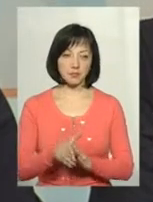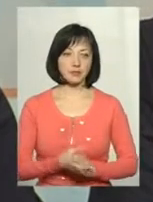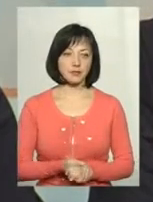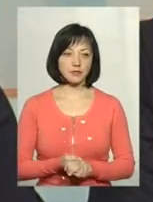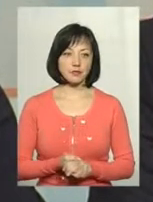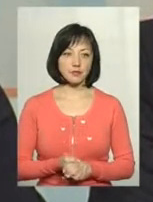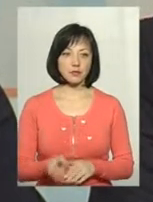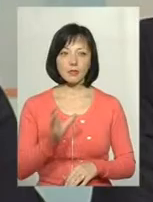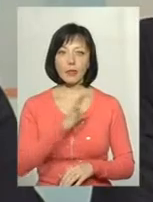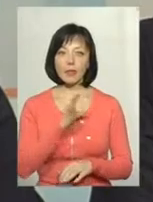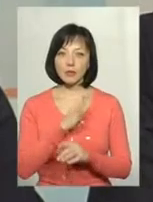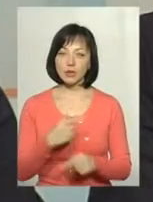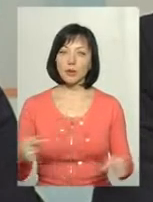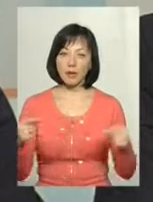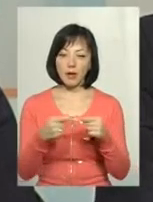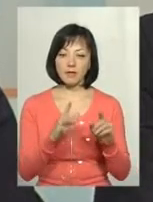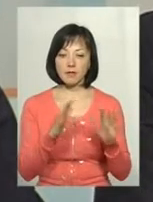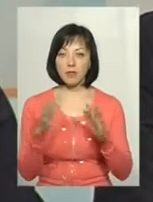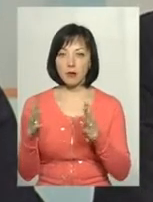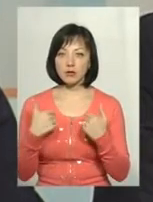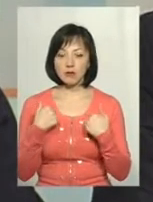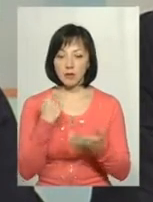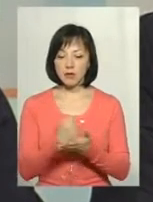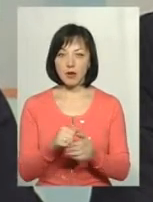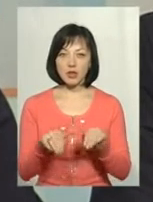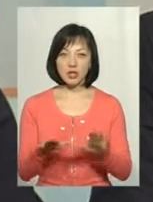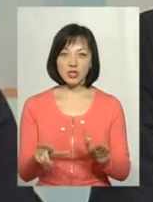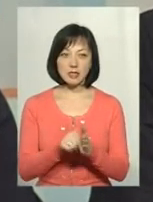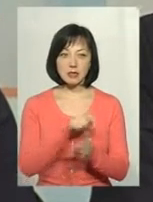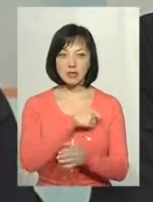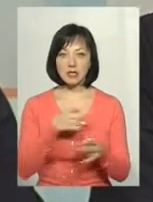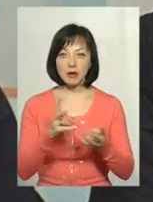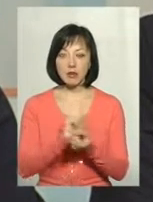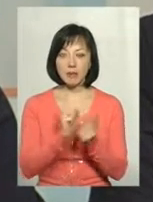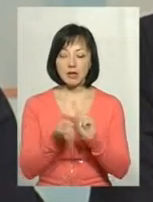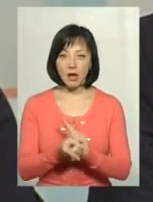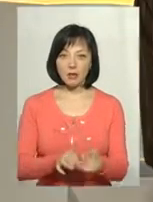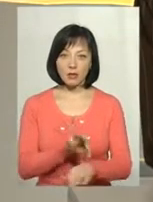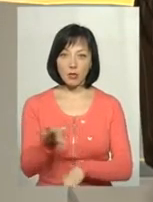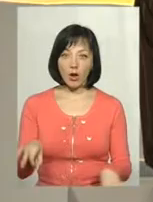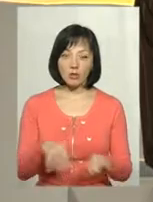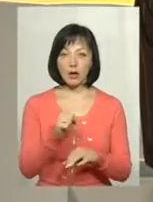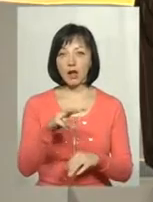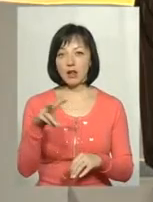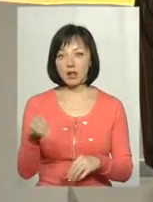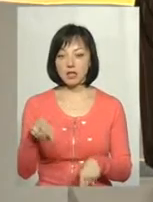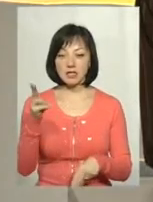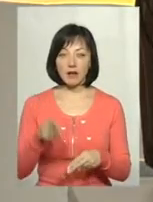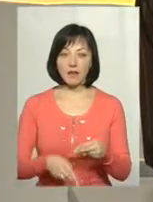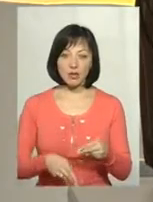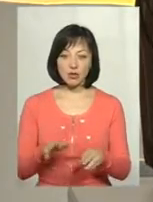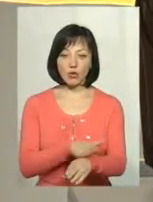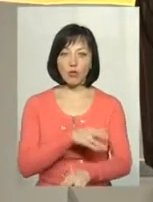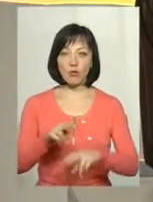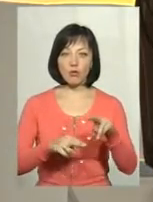само були певні моменти, що ми приймали такі рішення з депутатами, що треба було міняти проєкт, мали завершити